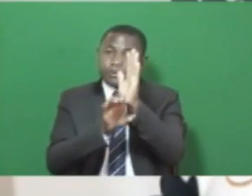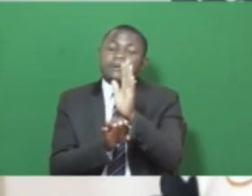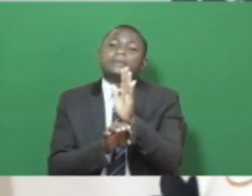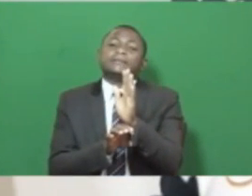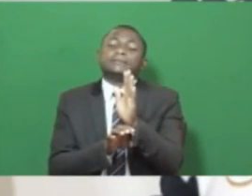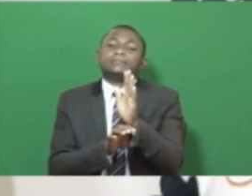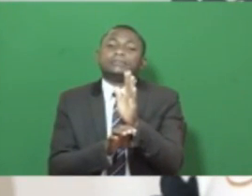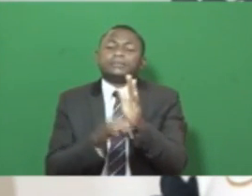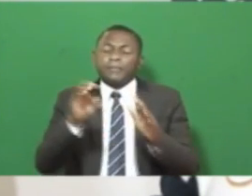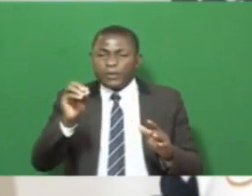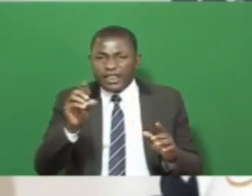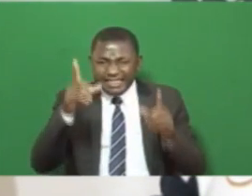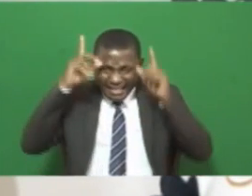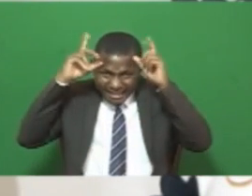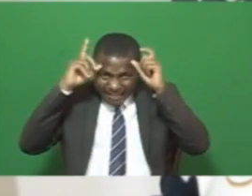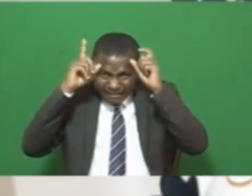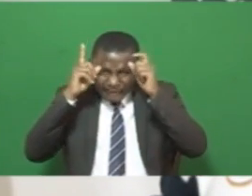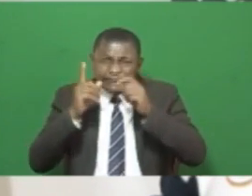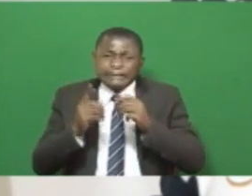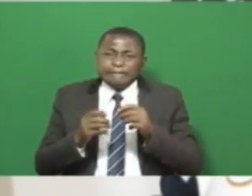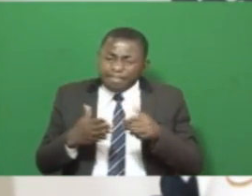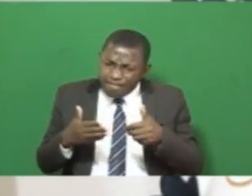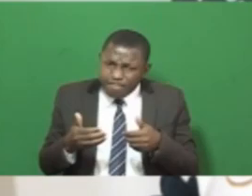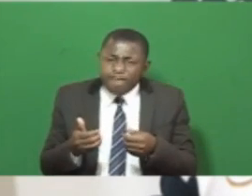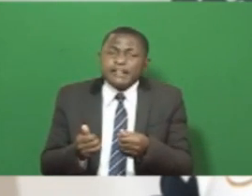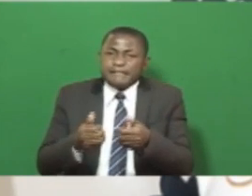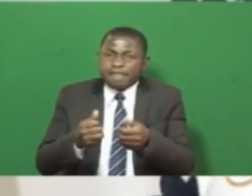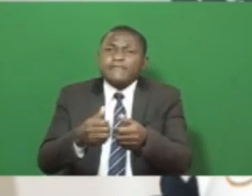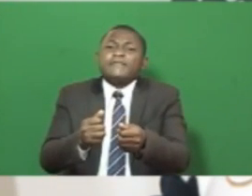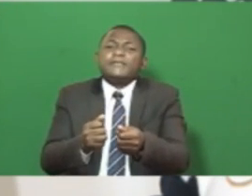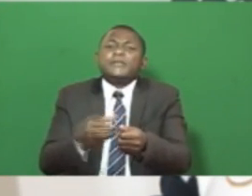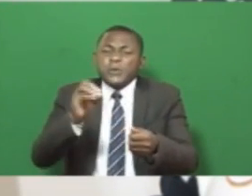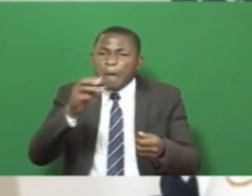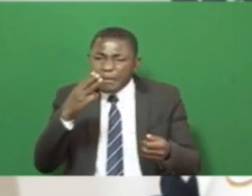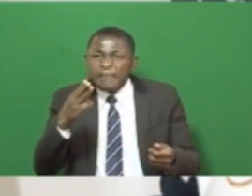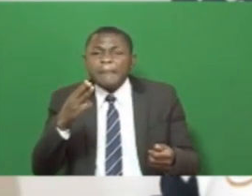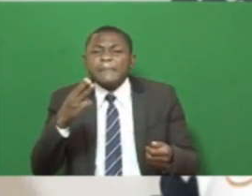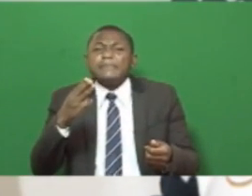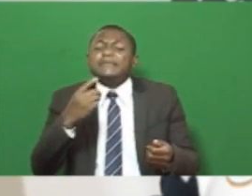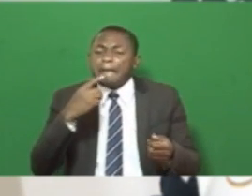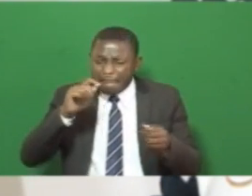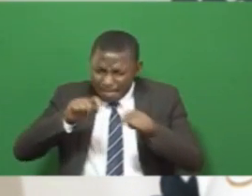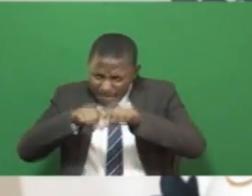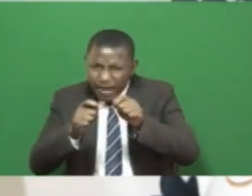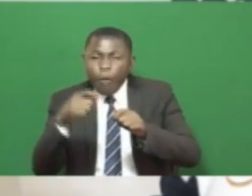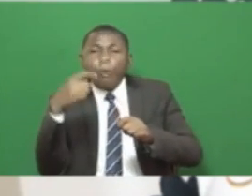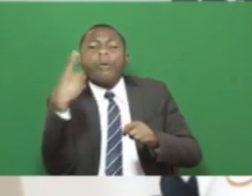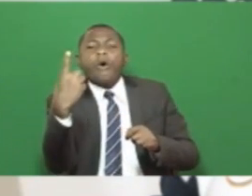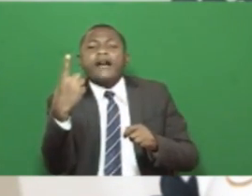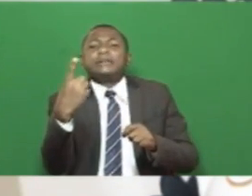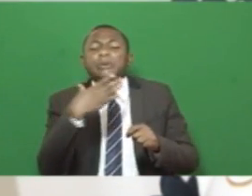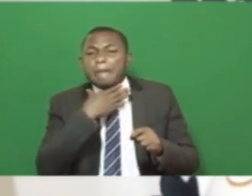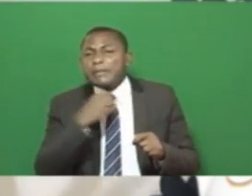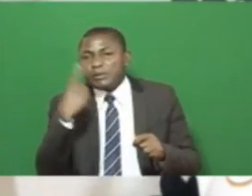pakati pevanonamataka Satani zvaari kungoita ari kushingaira kuti achikorese vanhu mutemo